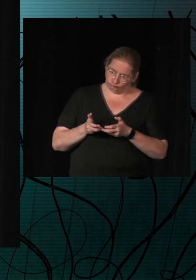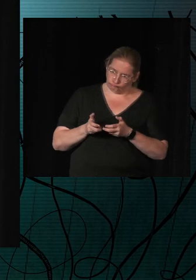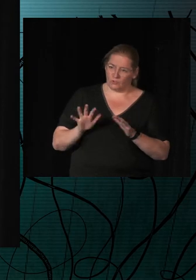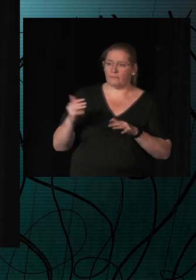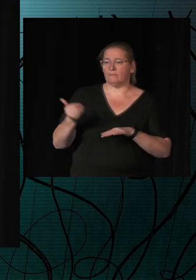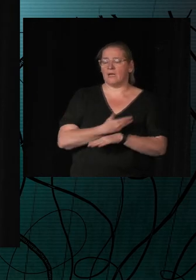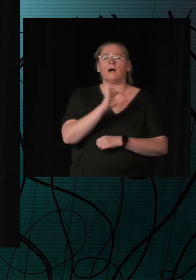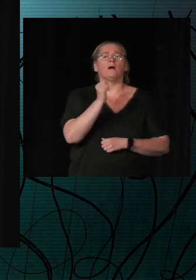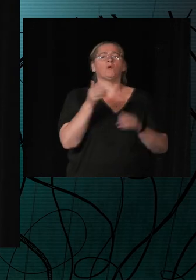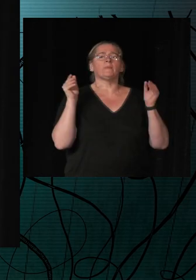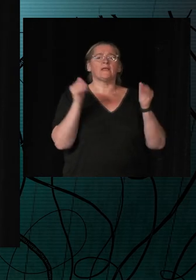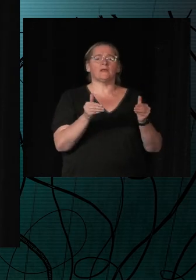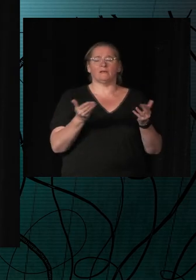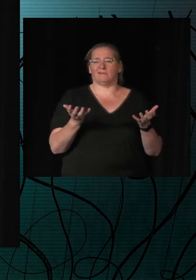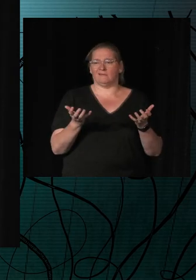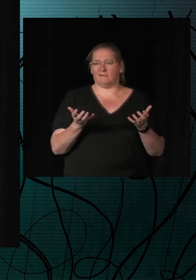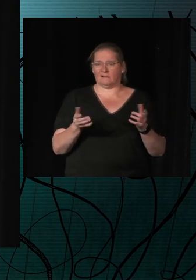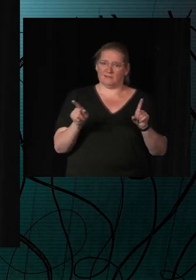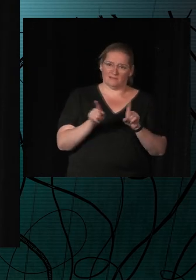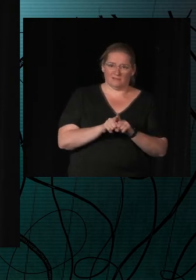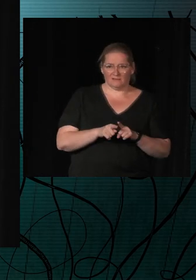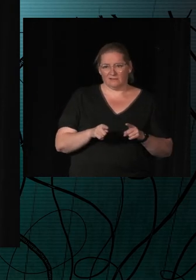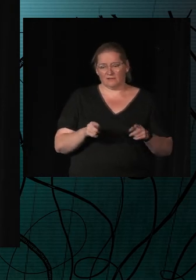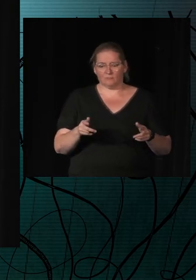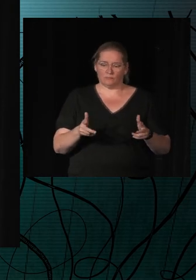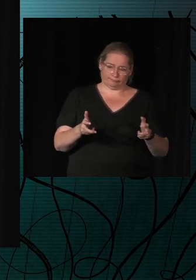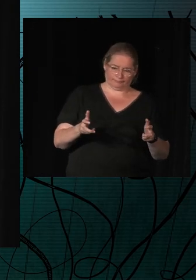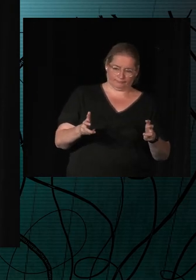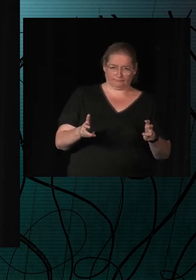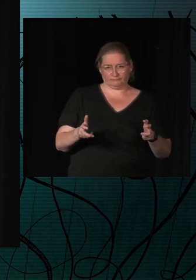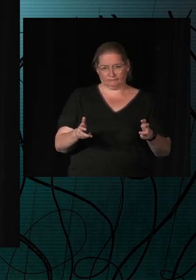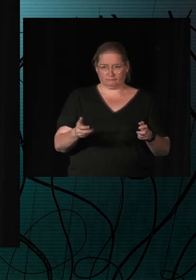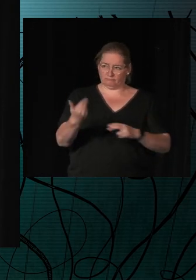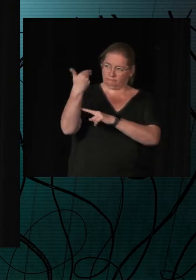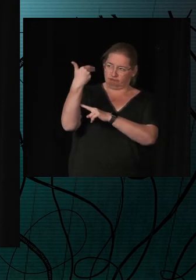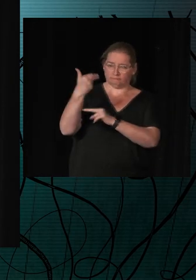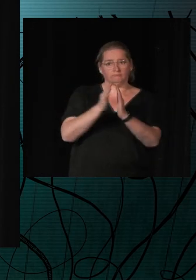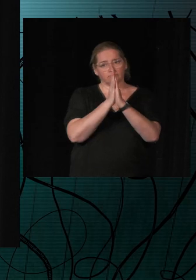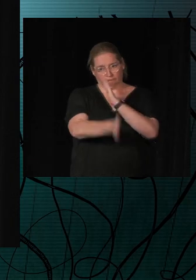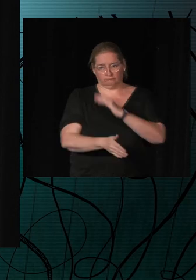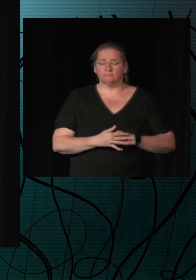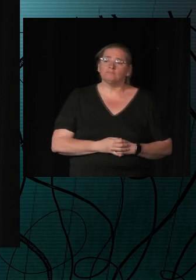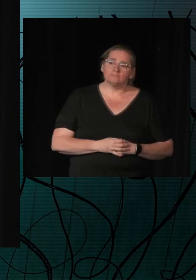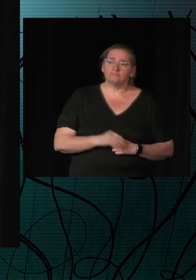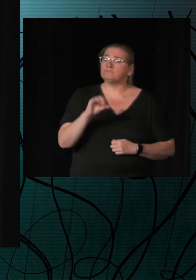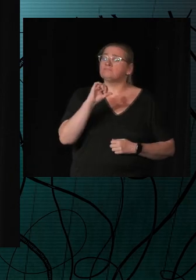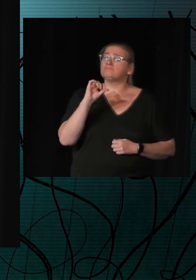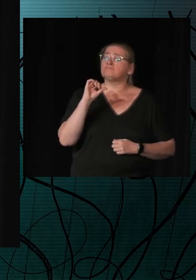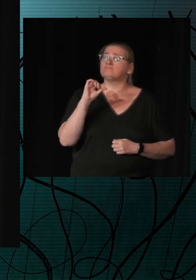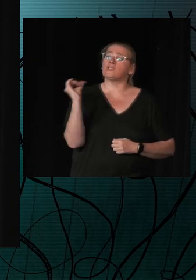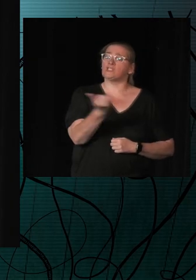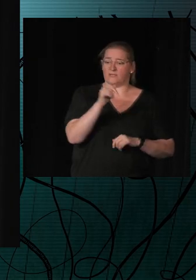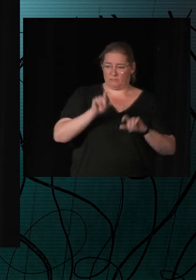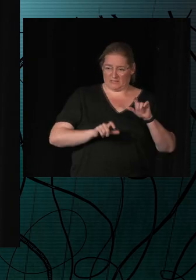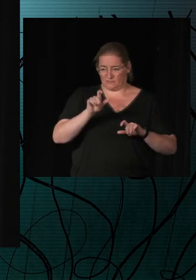d'abord à la pratique du streaming et à ce que ça fait de au niveau du rapport qu'entretient chaque joueur et chaque joueuse à la peur